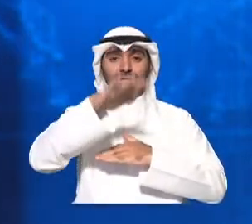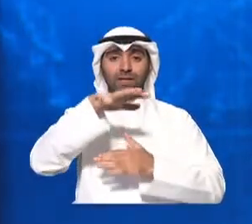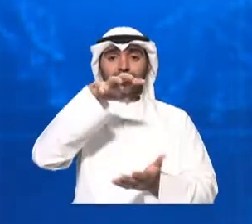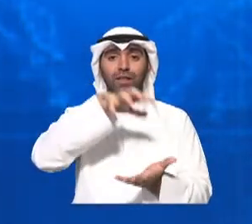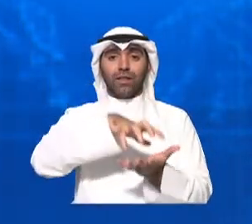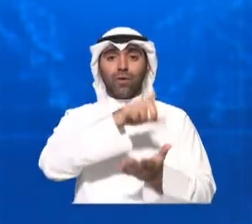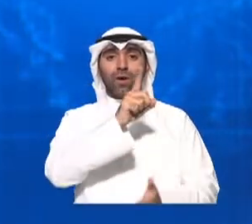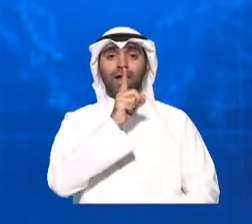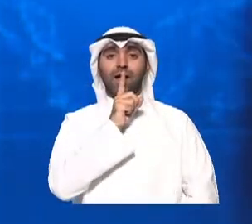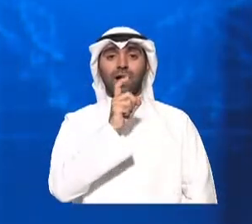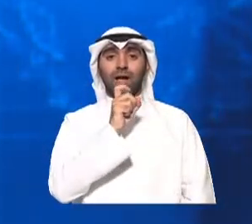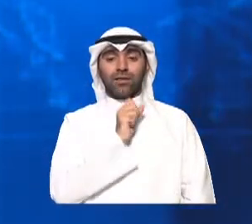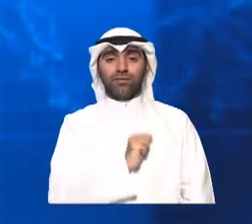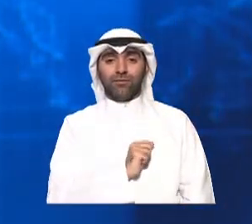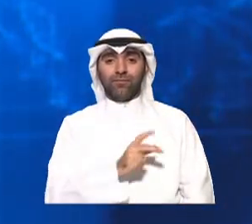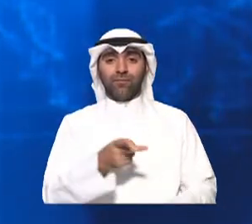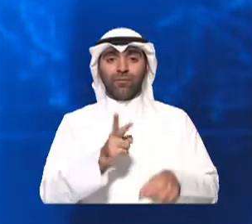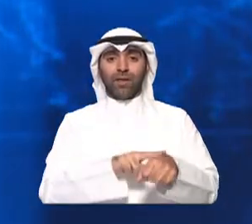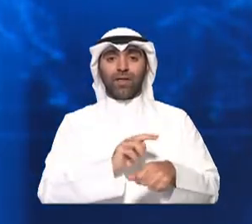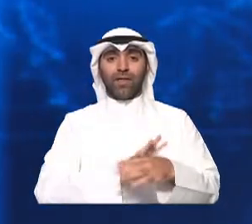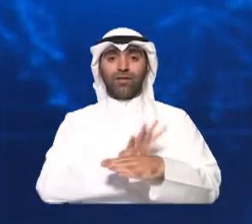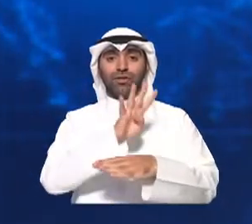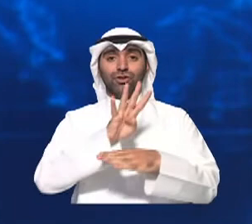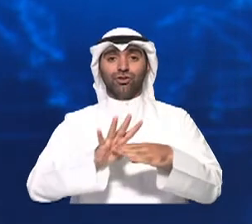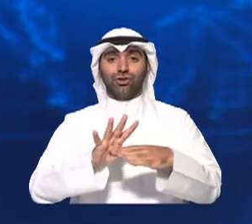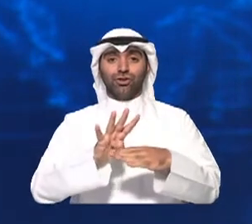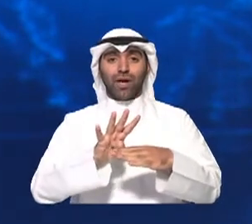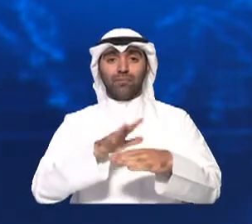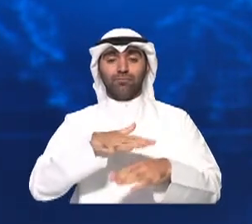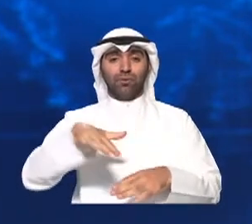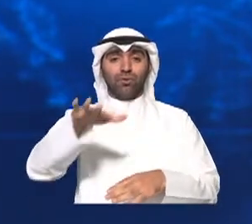الشقيق، وأن يحقق لدولة قطر الشقيقة